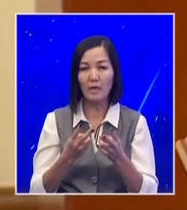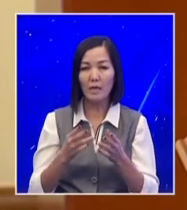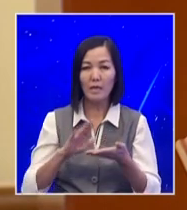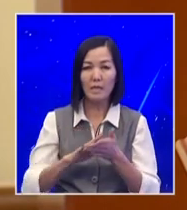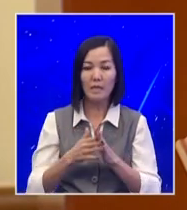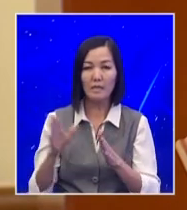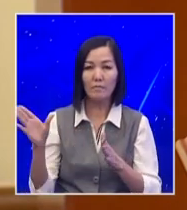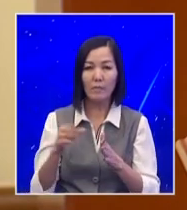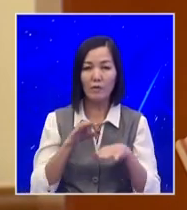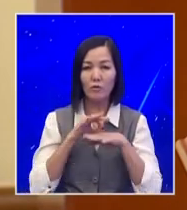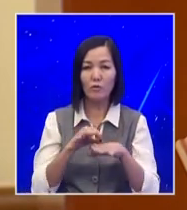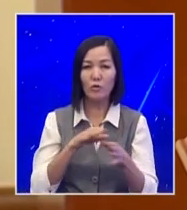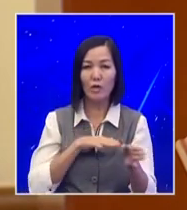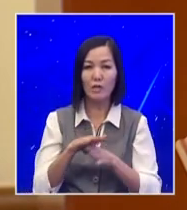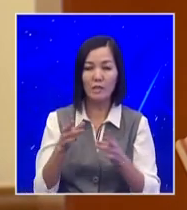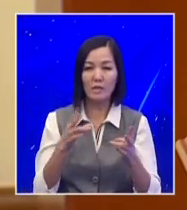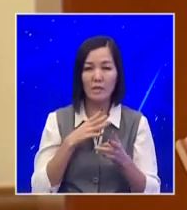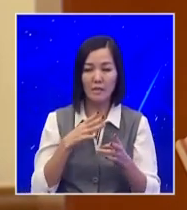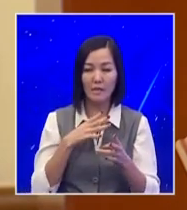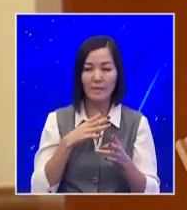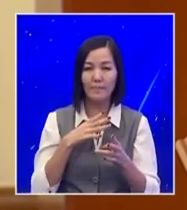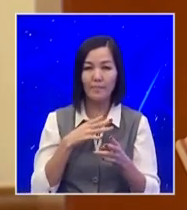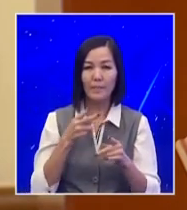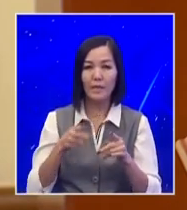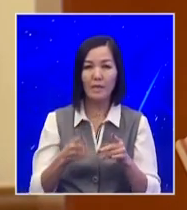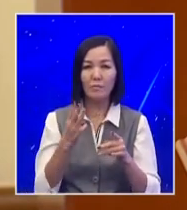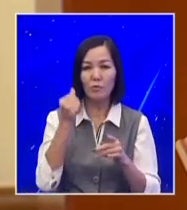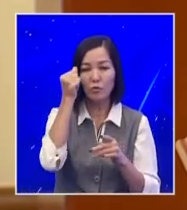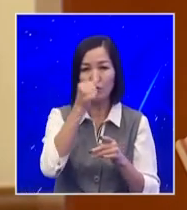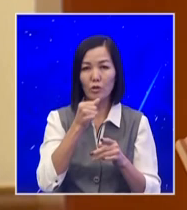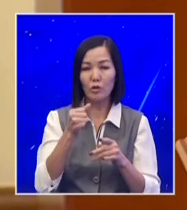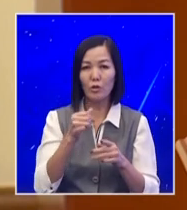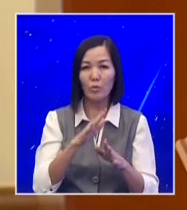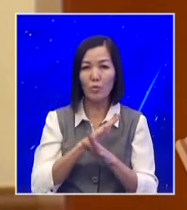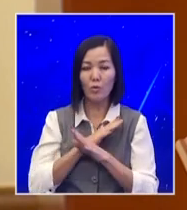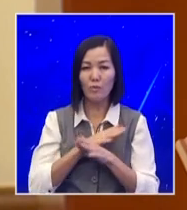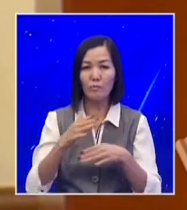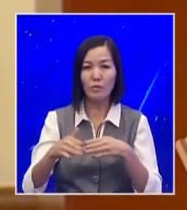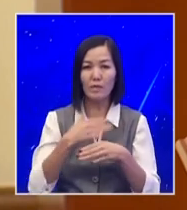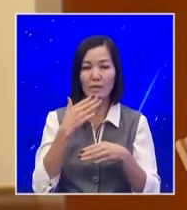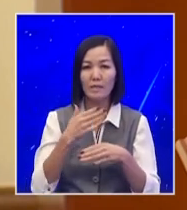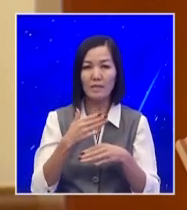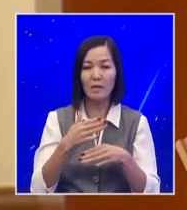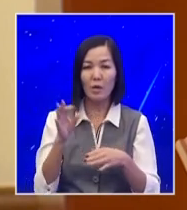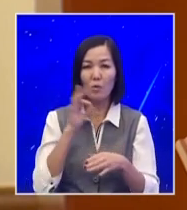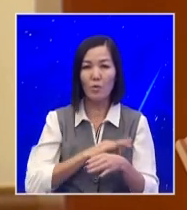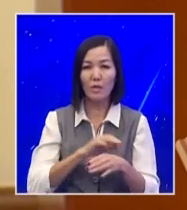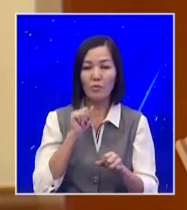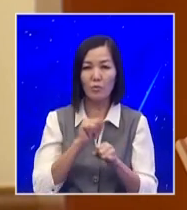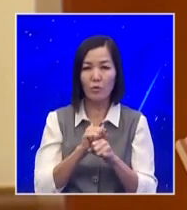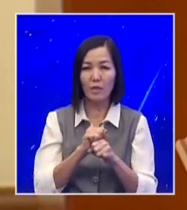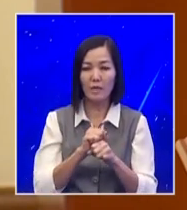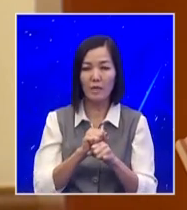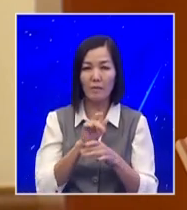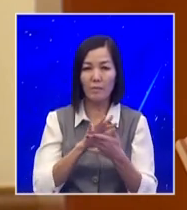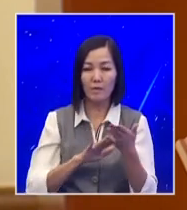қажетті рәсімдерді жүзеге асырылды. 2003 жылғы өлім жазасын қолдануға мораторий енгізілгеннен кейін,